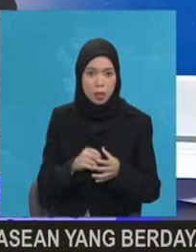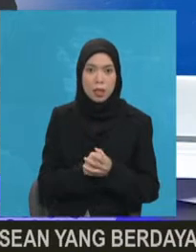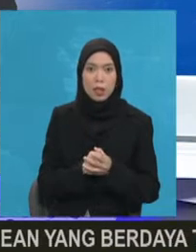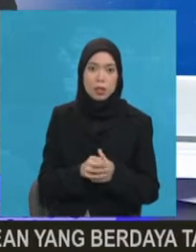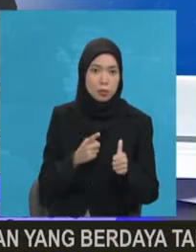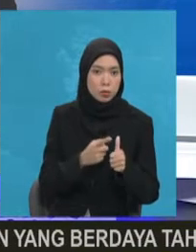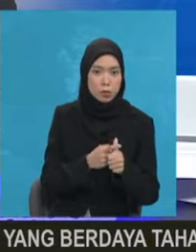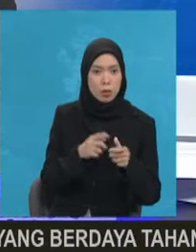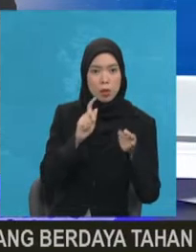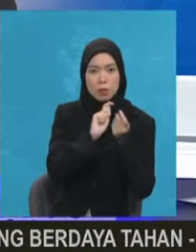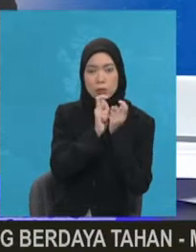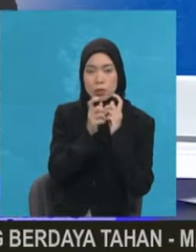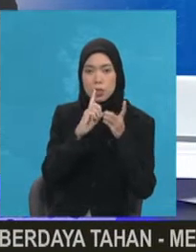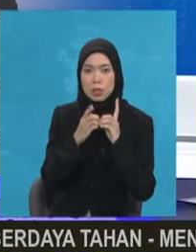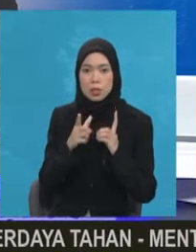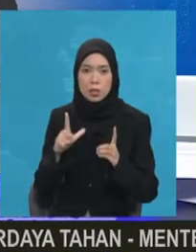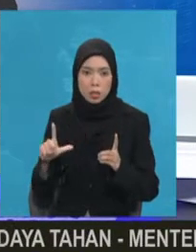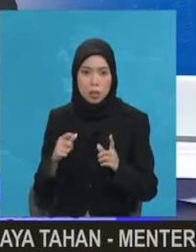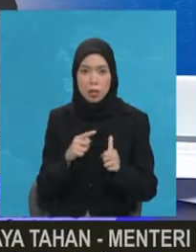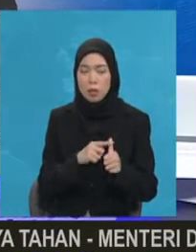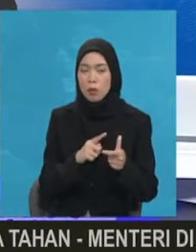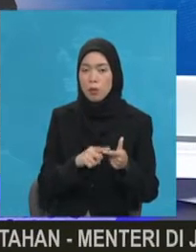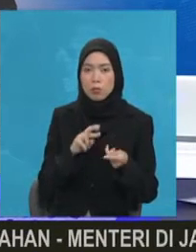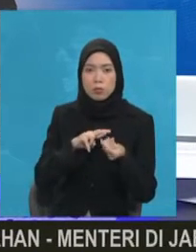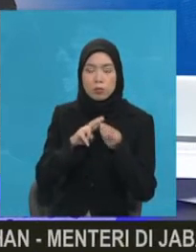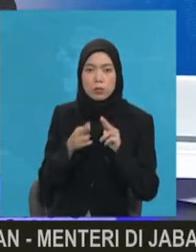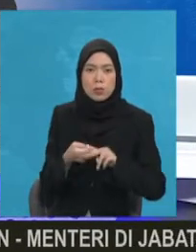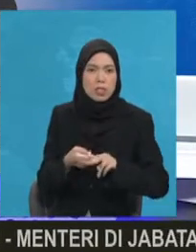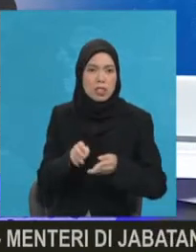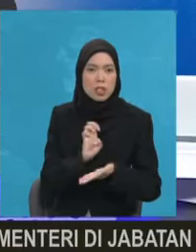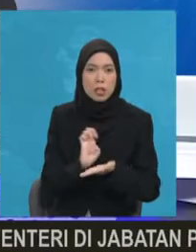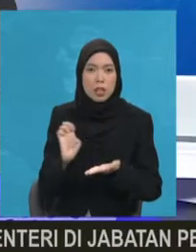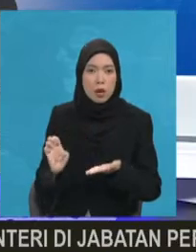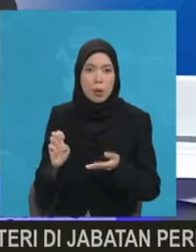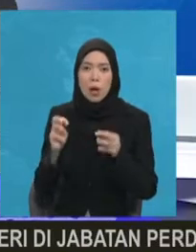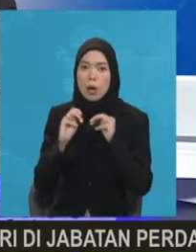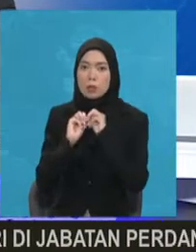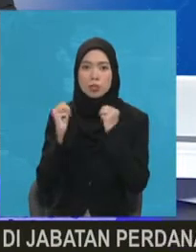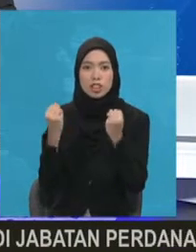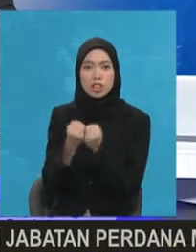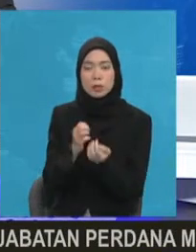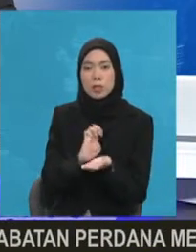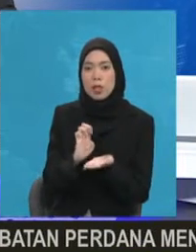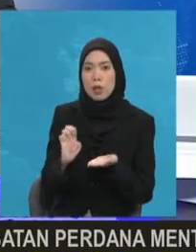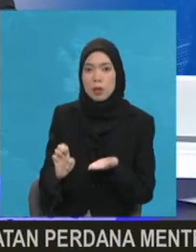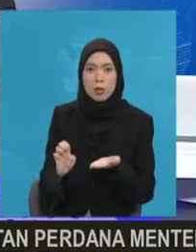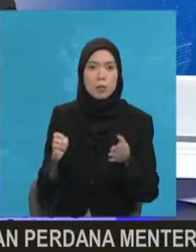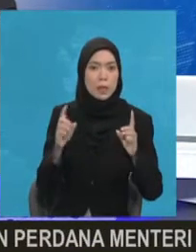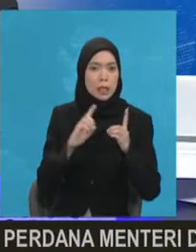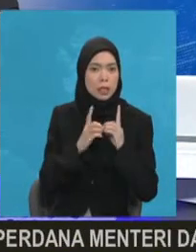bagi pemulihan ekonomi masyarakat dalam ekonomi dikit Hai komunikan berasumsi digital dan kerajaan